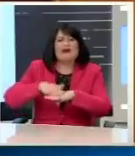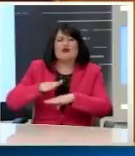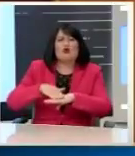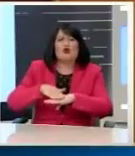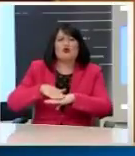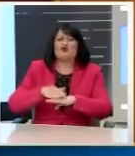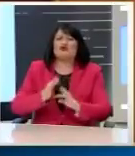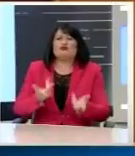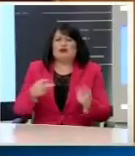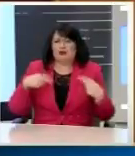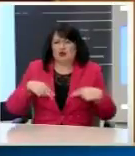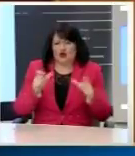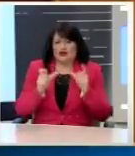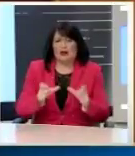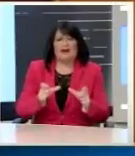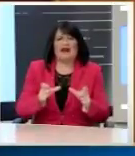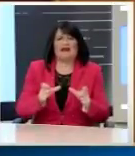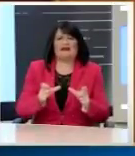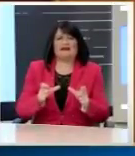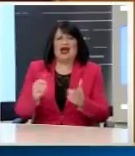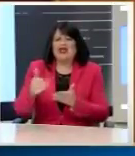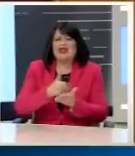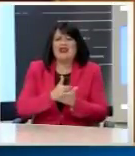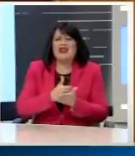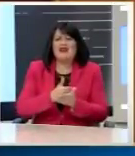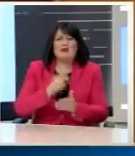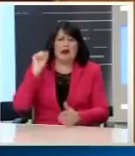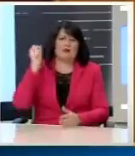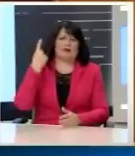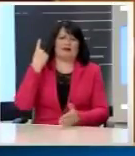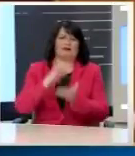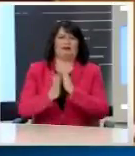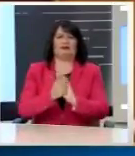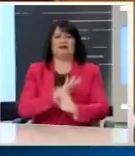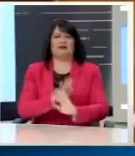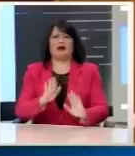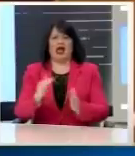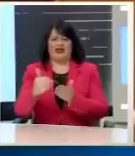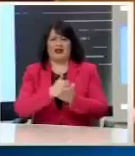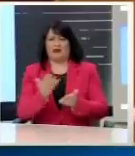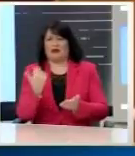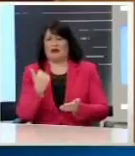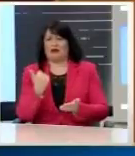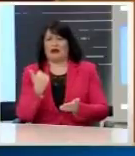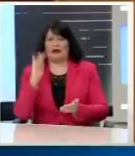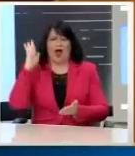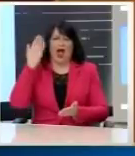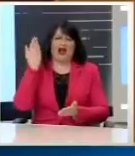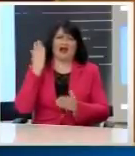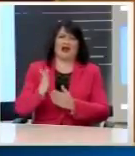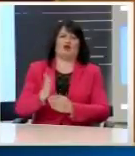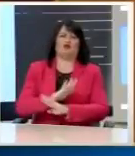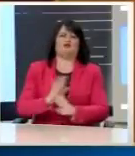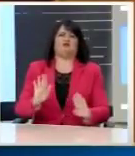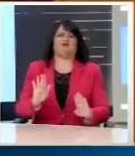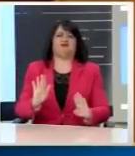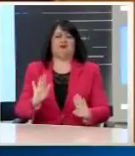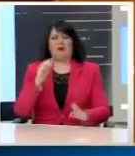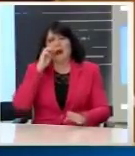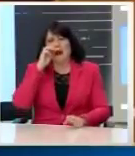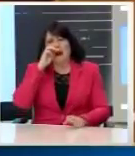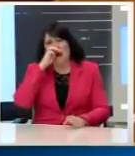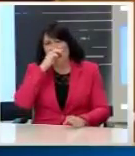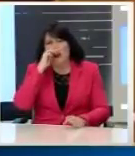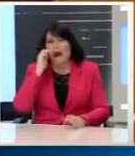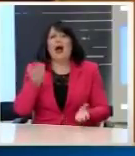Άμυνας? Πού πήγε το αδίκημα? Στο αρχείο. Άρα δεν υπάρχει αδίκημα. Και χωρίς αδίκημα, προφανώς δεν